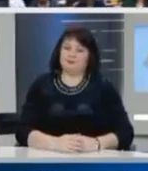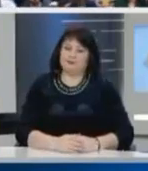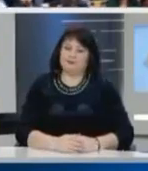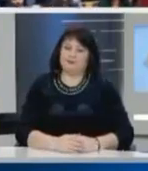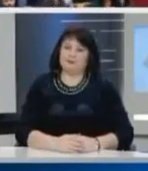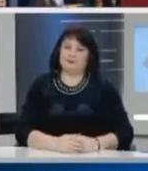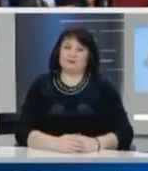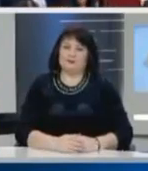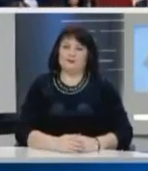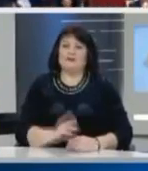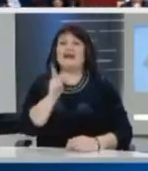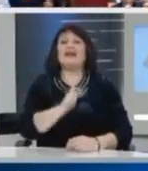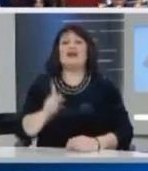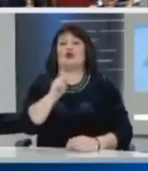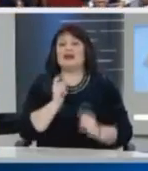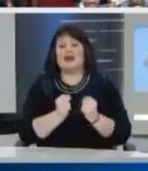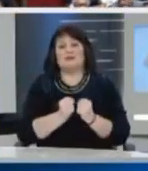Να κρατήσουμε την κοινωνία όρθια,